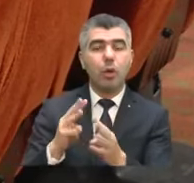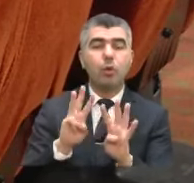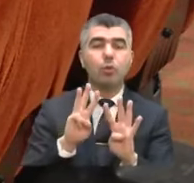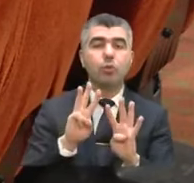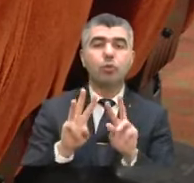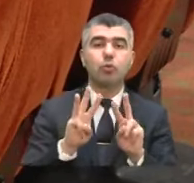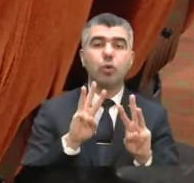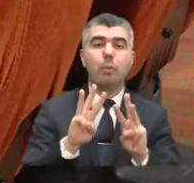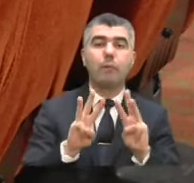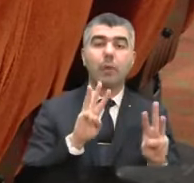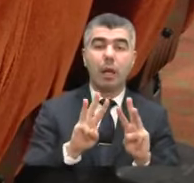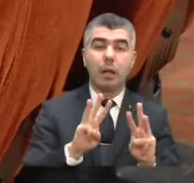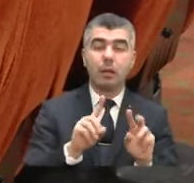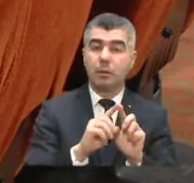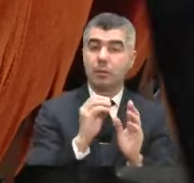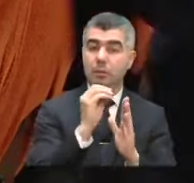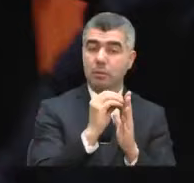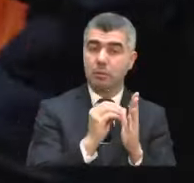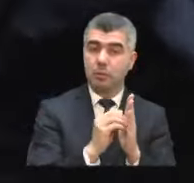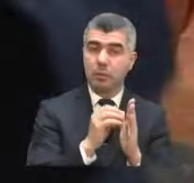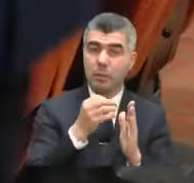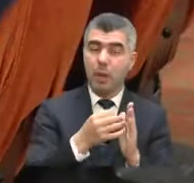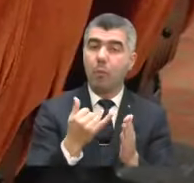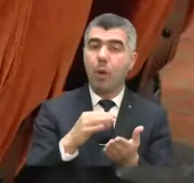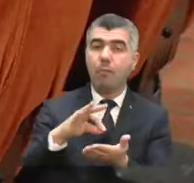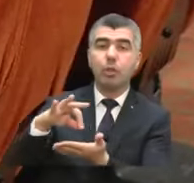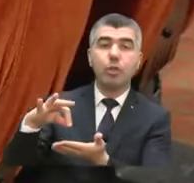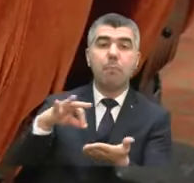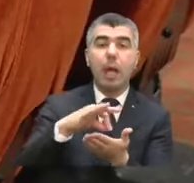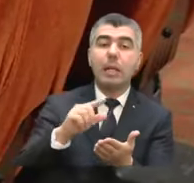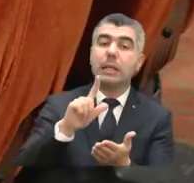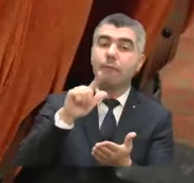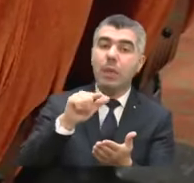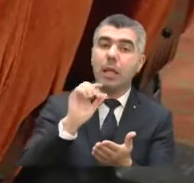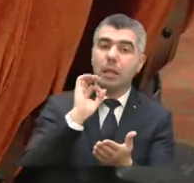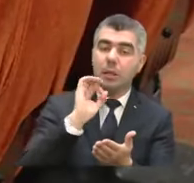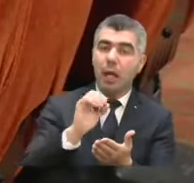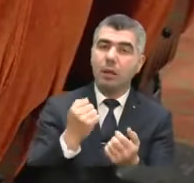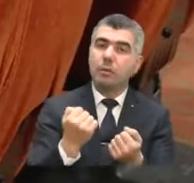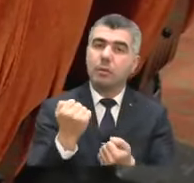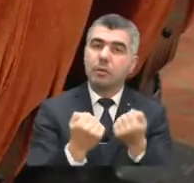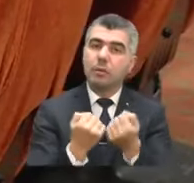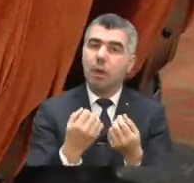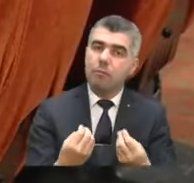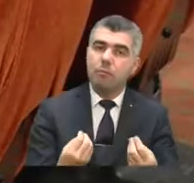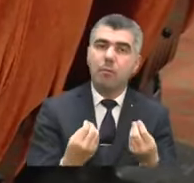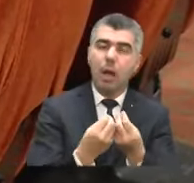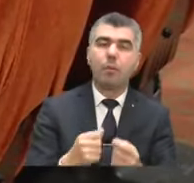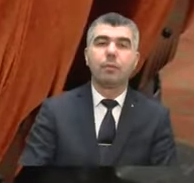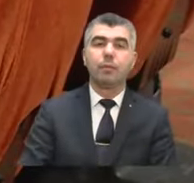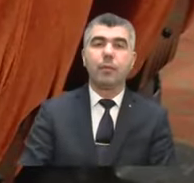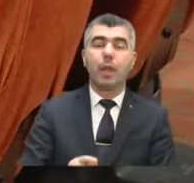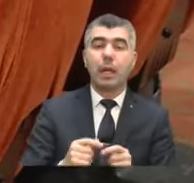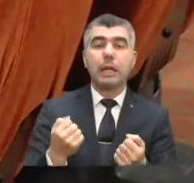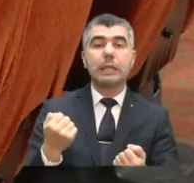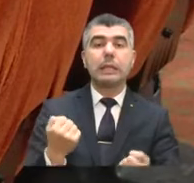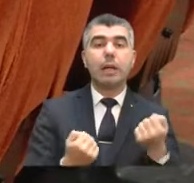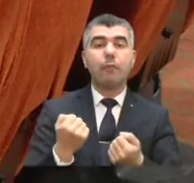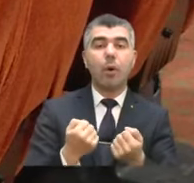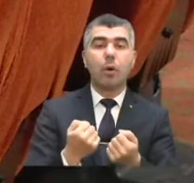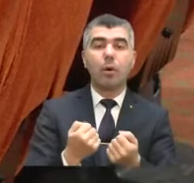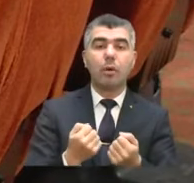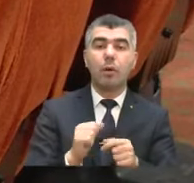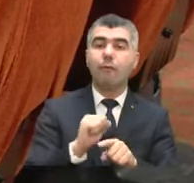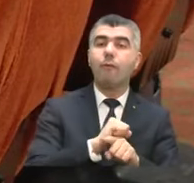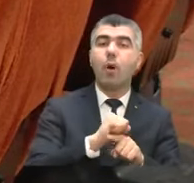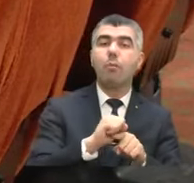لنقل المسافرين تكون مزودة بأجهزة ووسائل التكنولوجيا الحديثة تتساعد في السياقة. بخصوص السائق، يتم تطوير وتأهيل